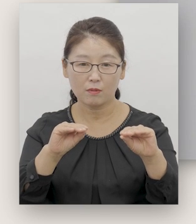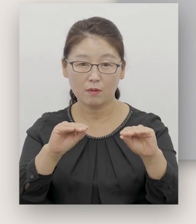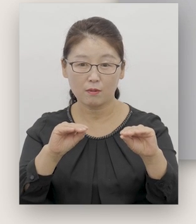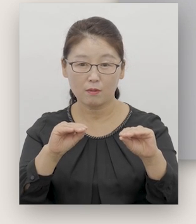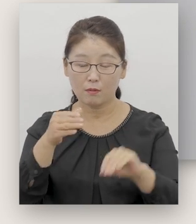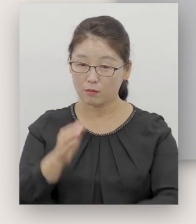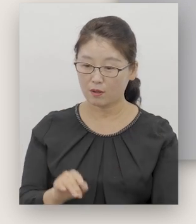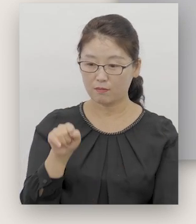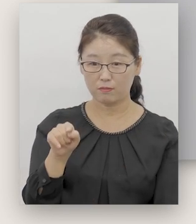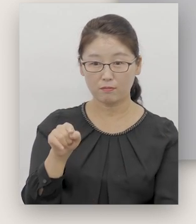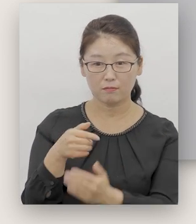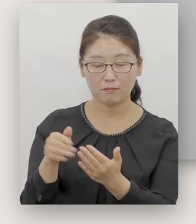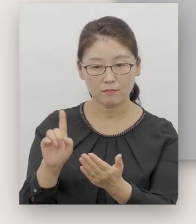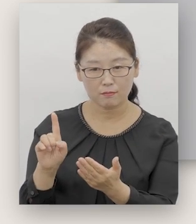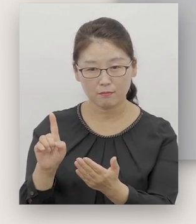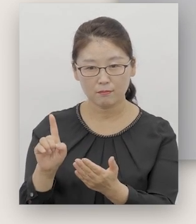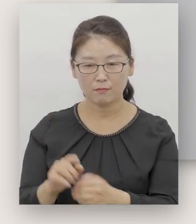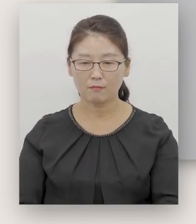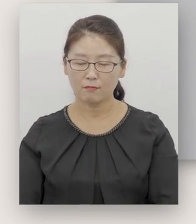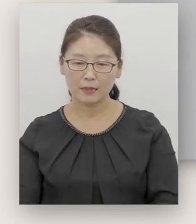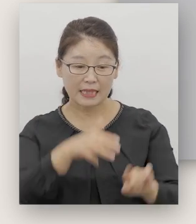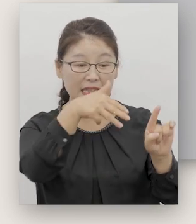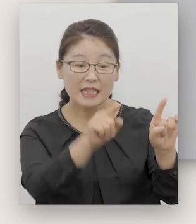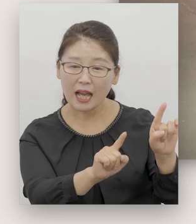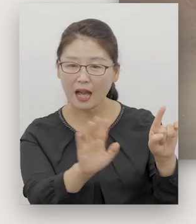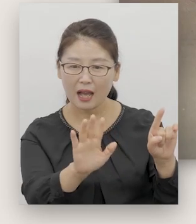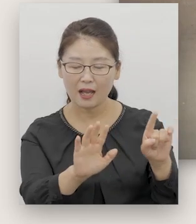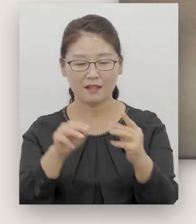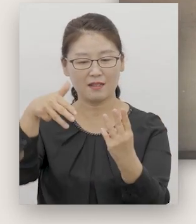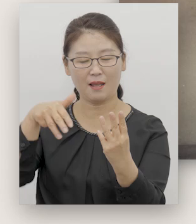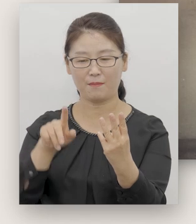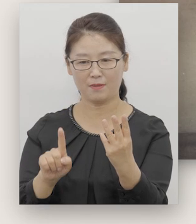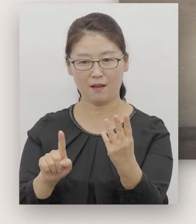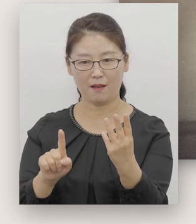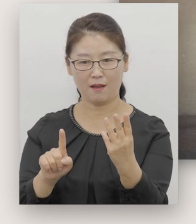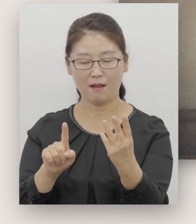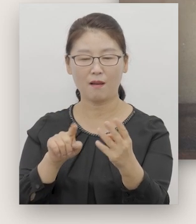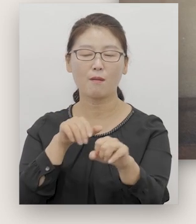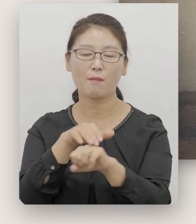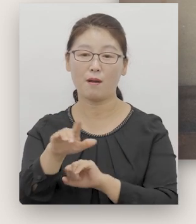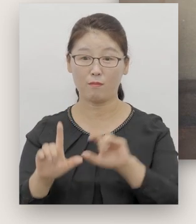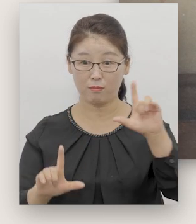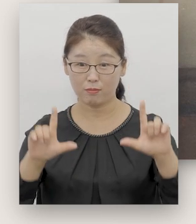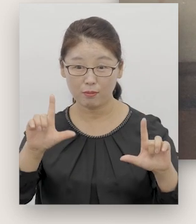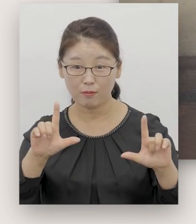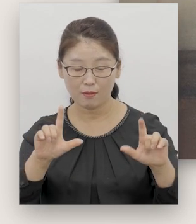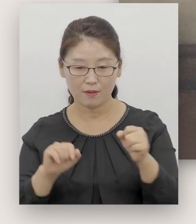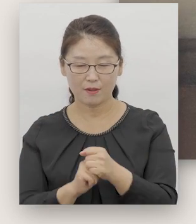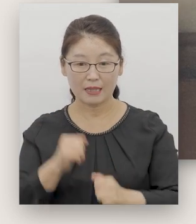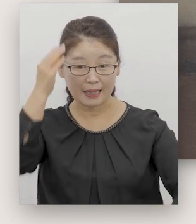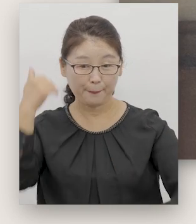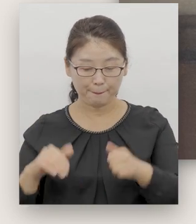이제 1차원이 아니고 3차원의 모습이라는 걸 보실 수 있으세요. 그림자가 있고 어떤 형태가 뚜렷하게 보이고